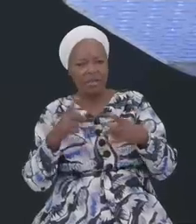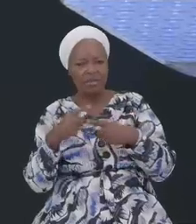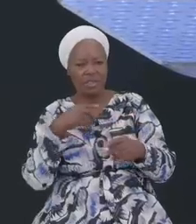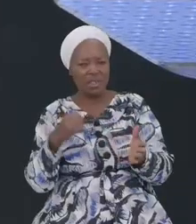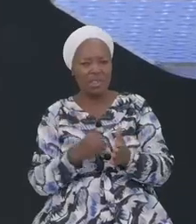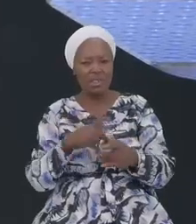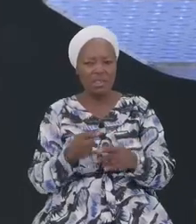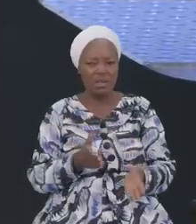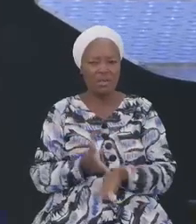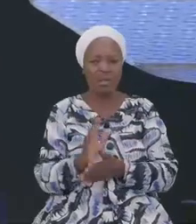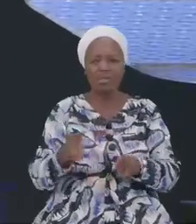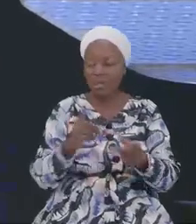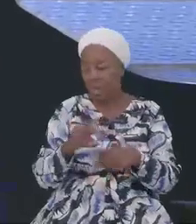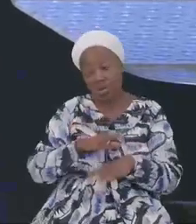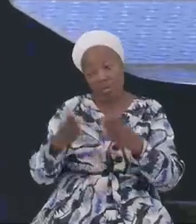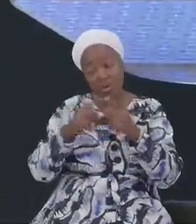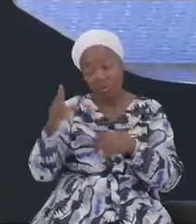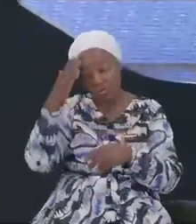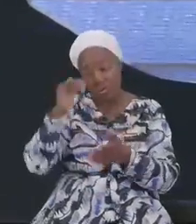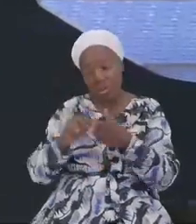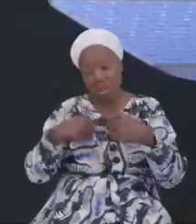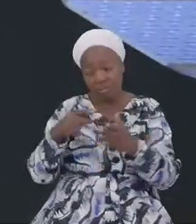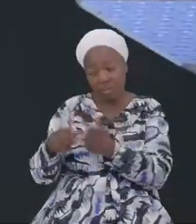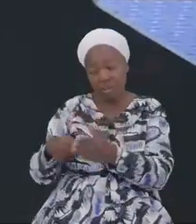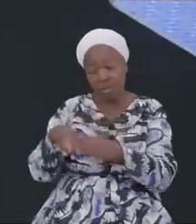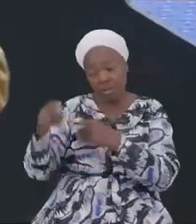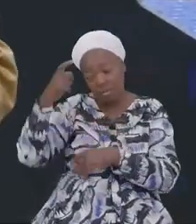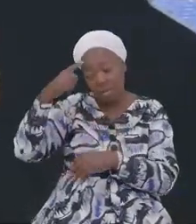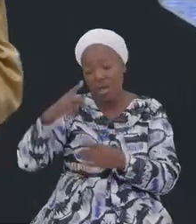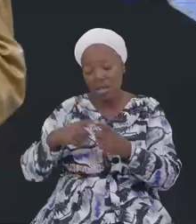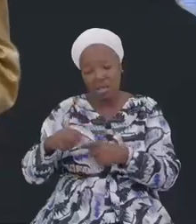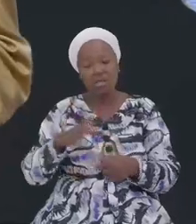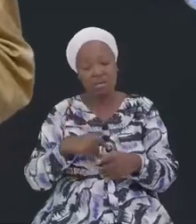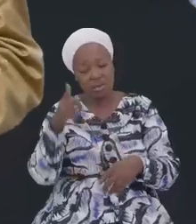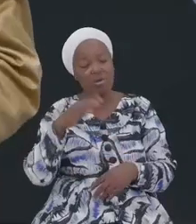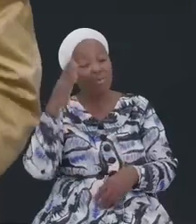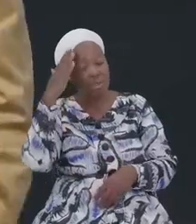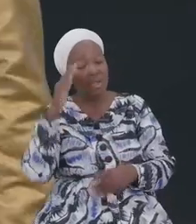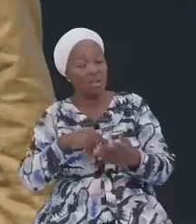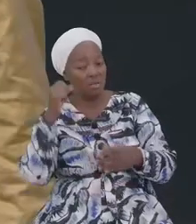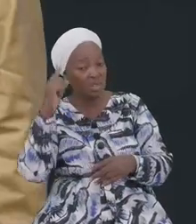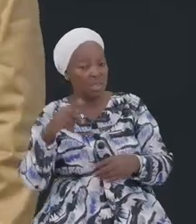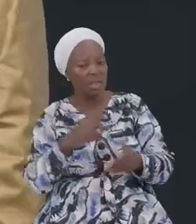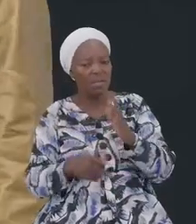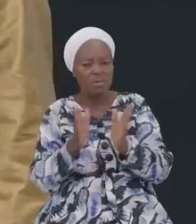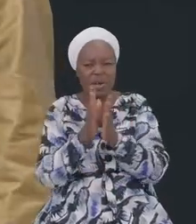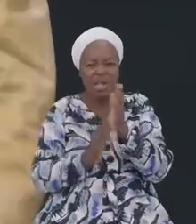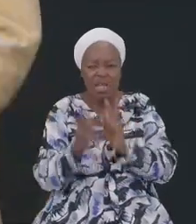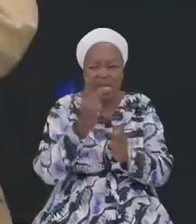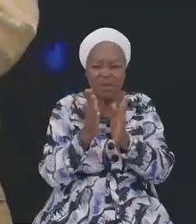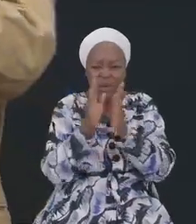ce que j'ai dans mon cœur. Dieu comprend mon cœur et vous priez de manière balbutiante. Et la prière n'a aucune